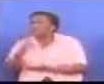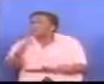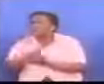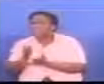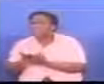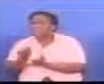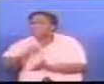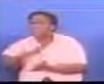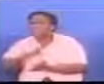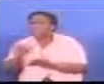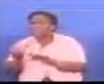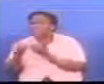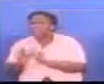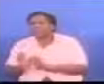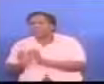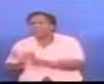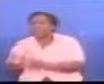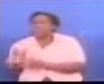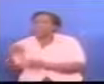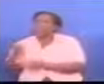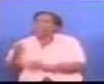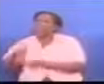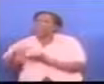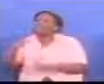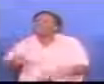nchi yetu? Mimi nadhani hapana.